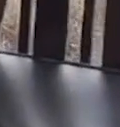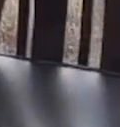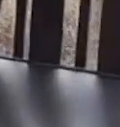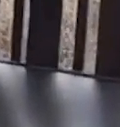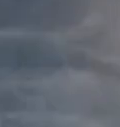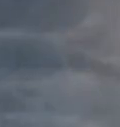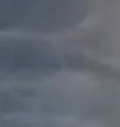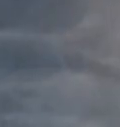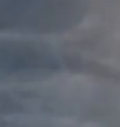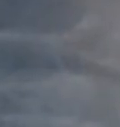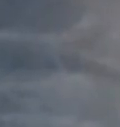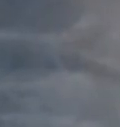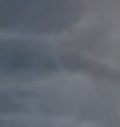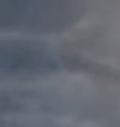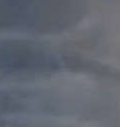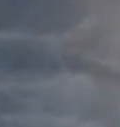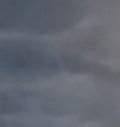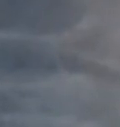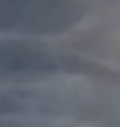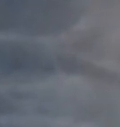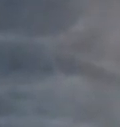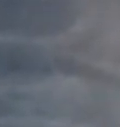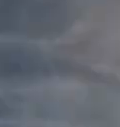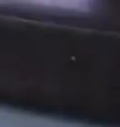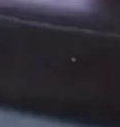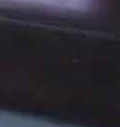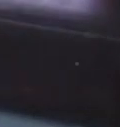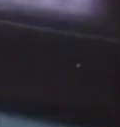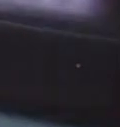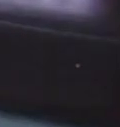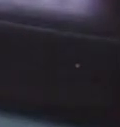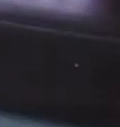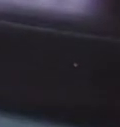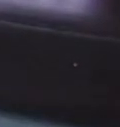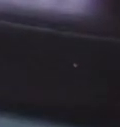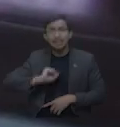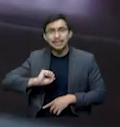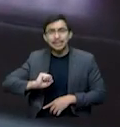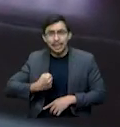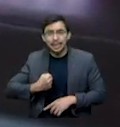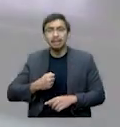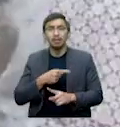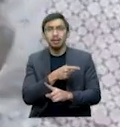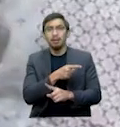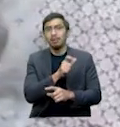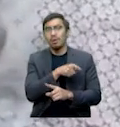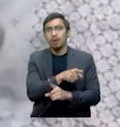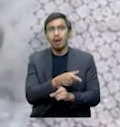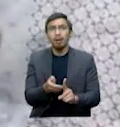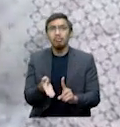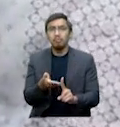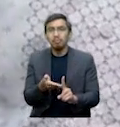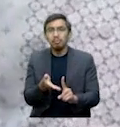kejadian. Pelaku mengaku gelap mata dan sakit hati mendapati istrinya digoda korban saat berjualan makanan. Tersangka ini